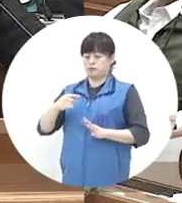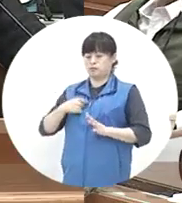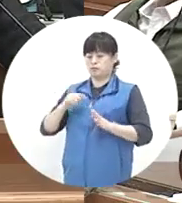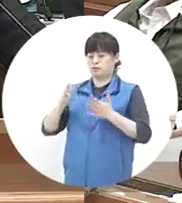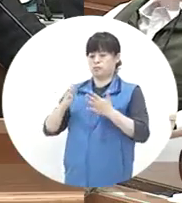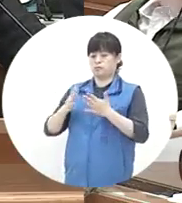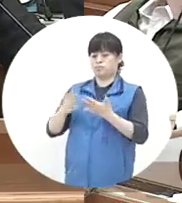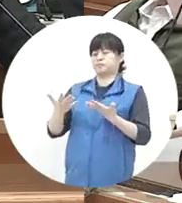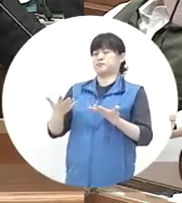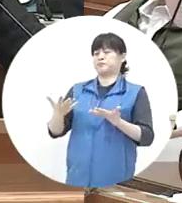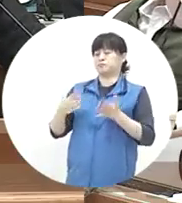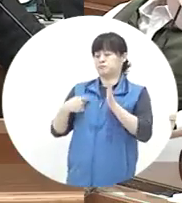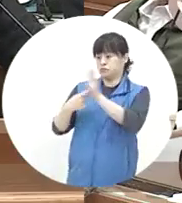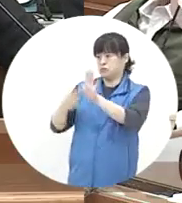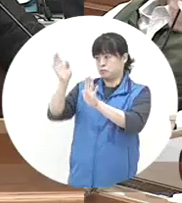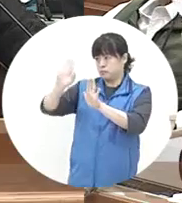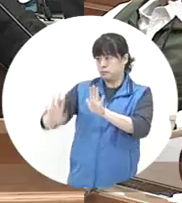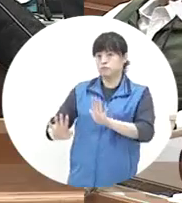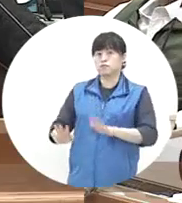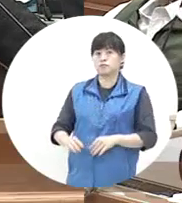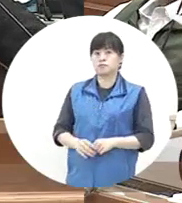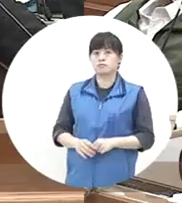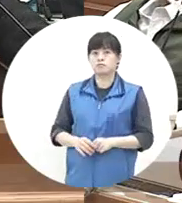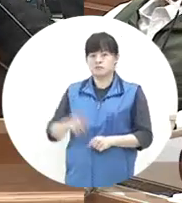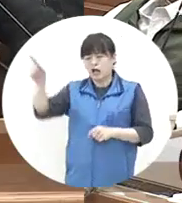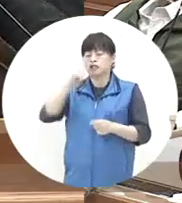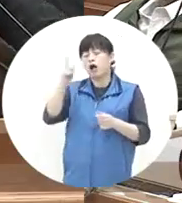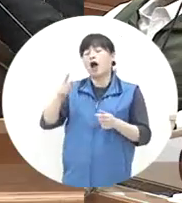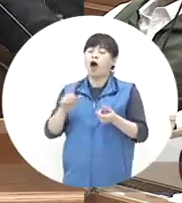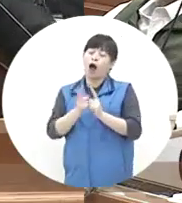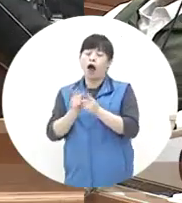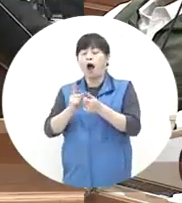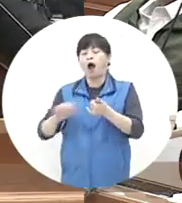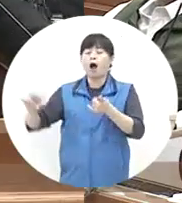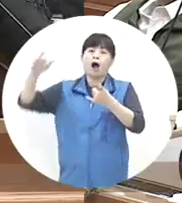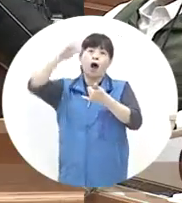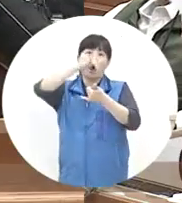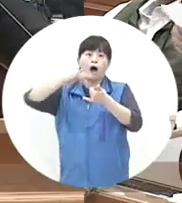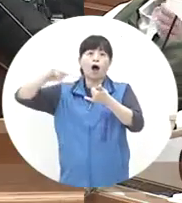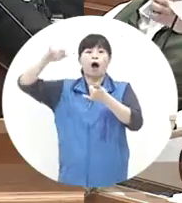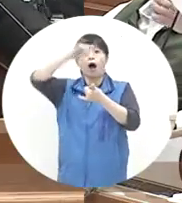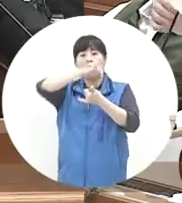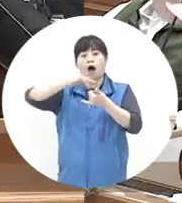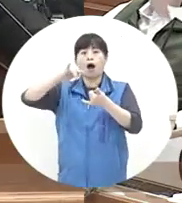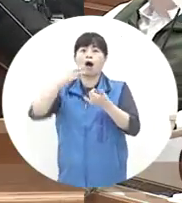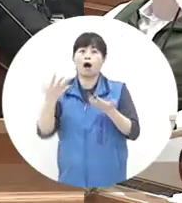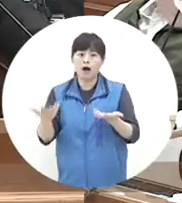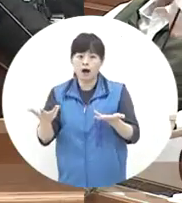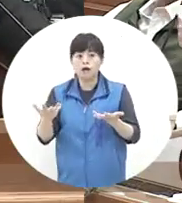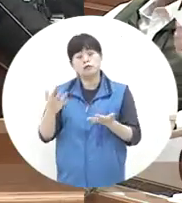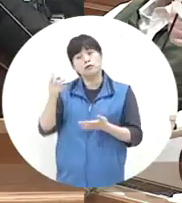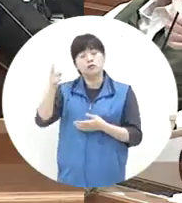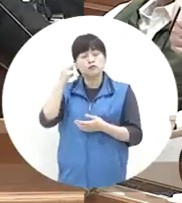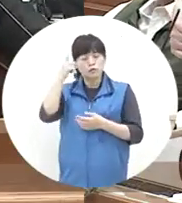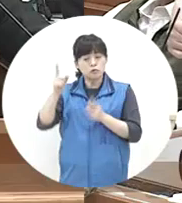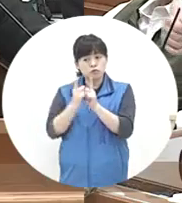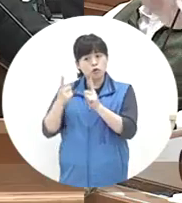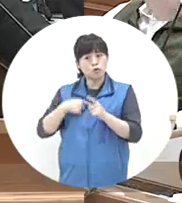进来，但是就是每天在那边跟你换话，跟你一直绕，你觉得这样子是不是对我们有敌